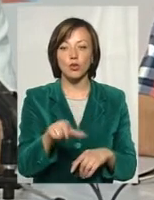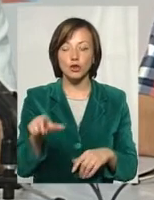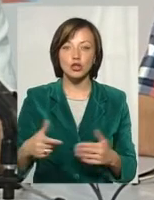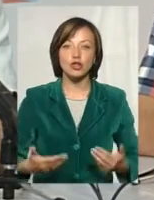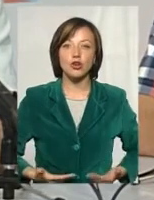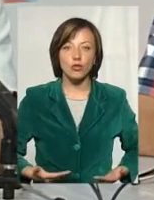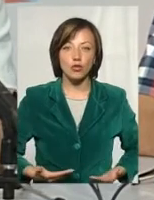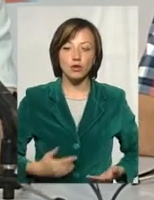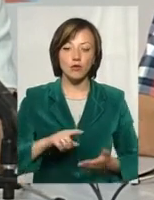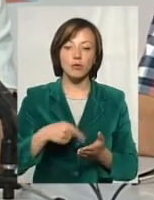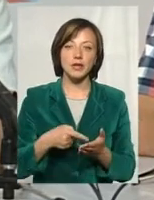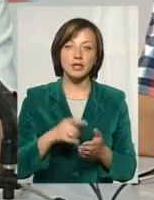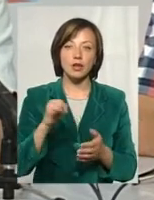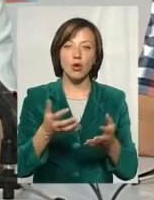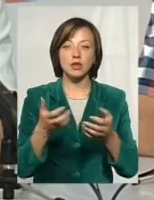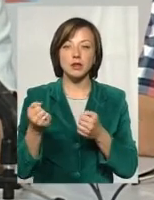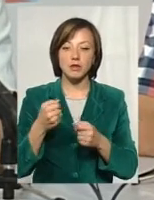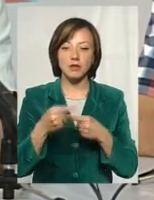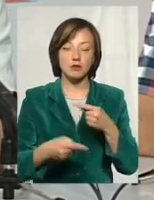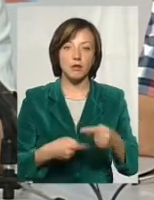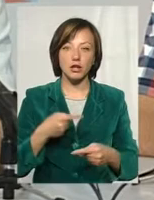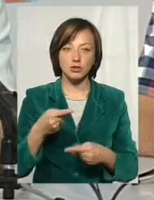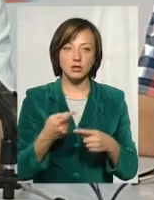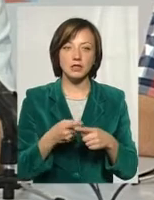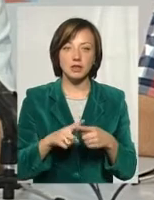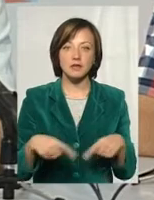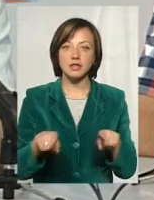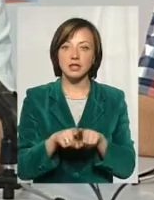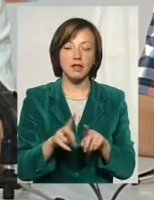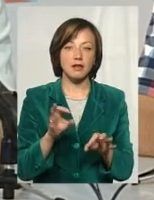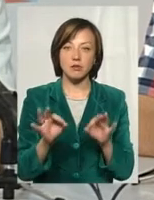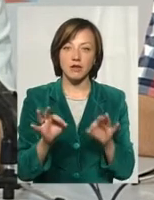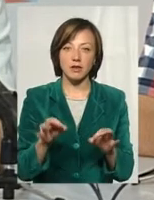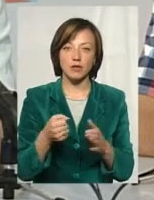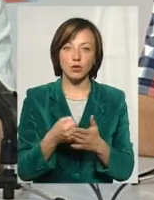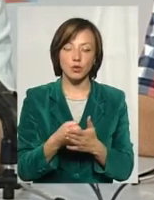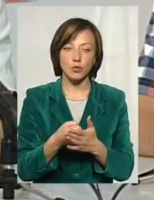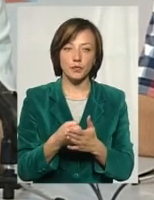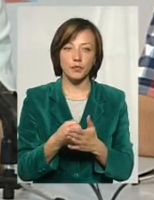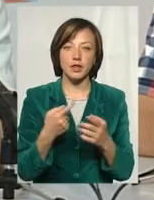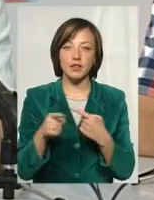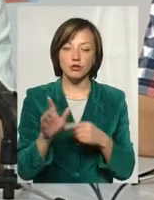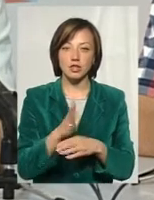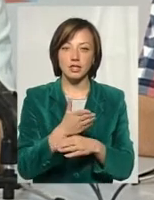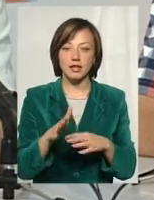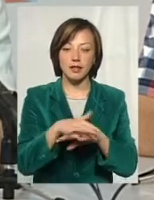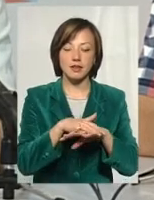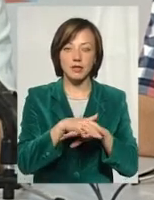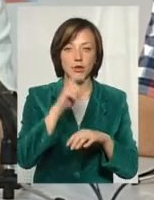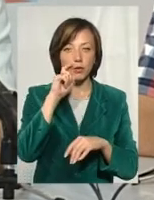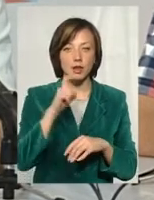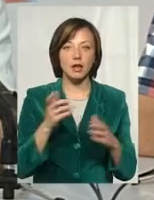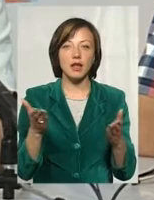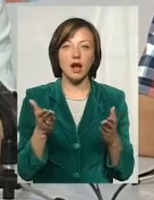живуть в місті і отримали в спадщину, то все ж таки це є несправедливість до іншої частини населення України,